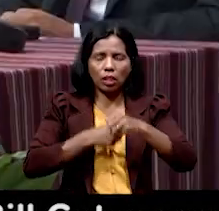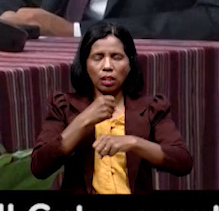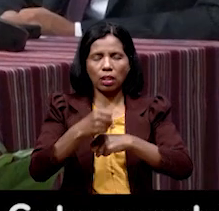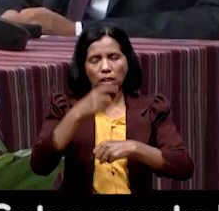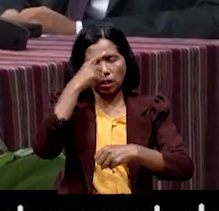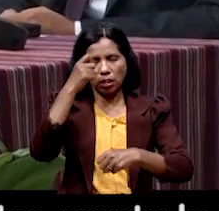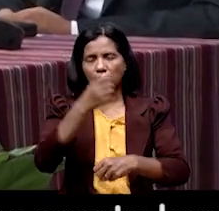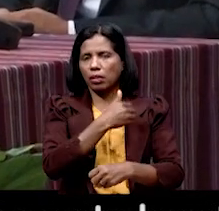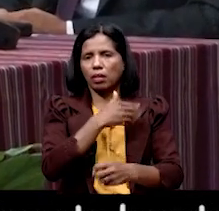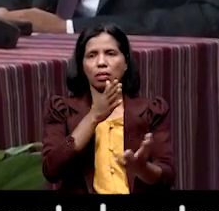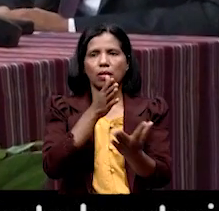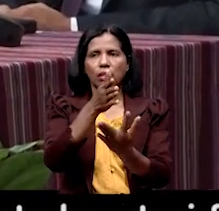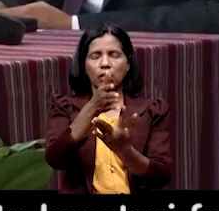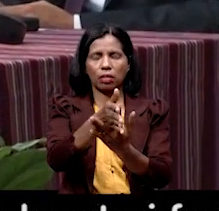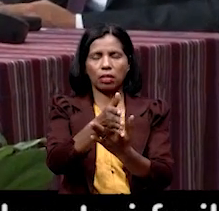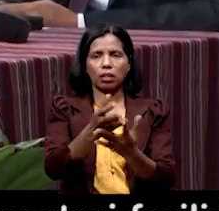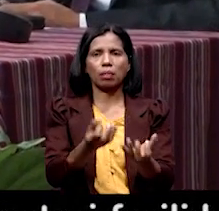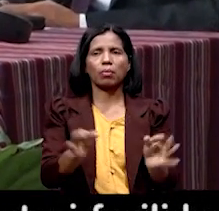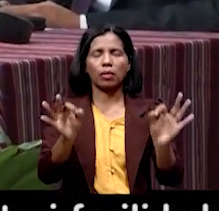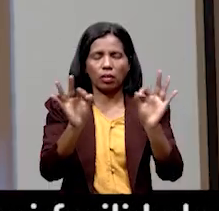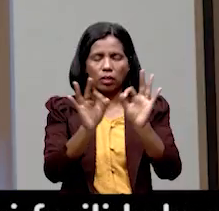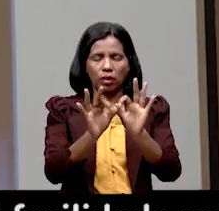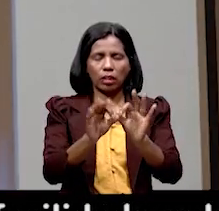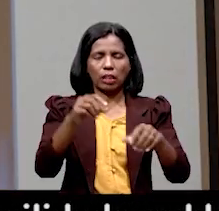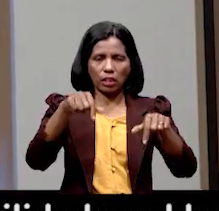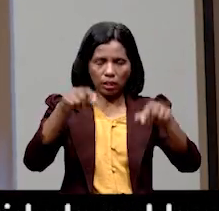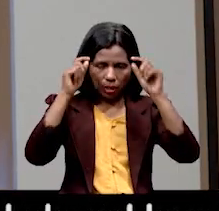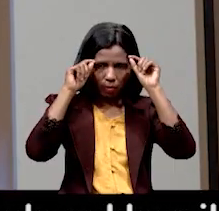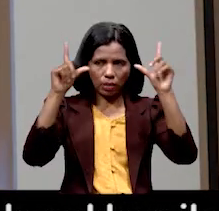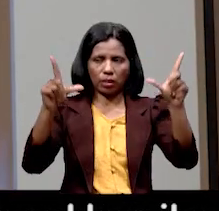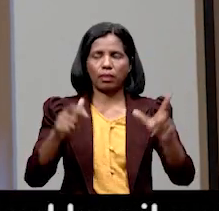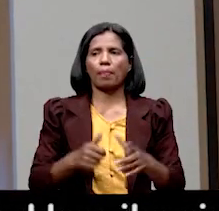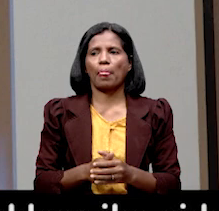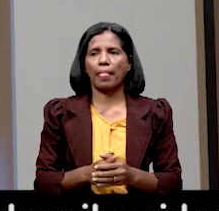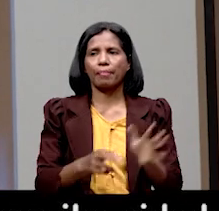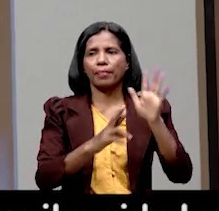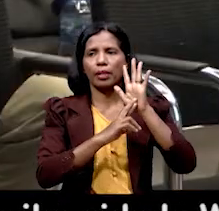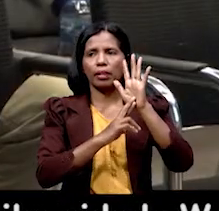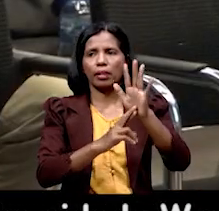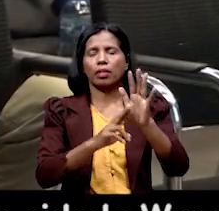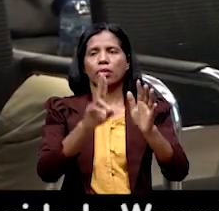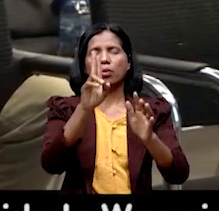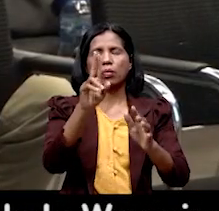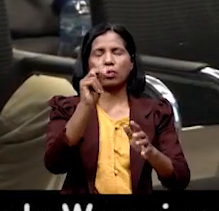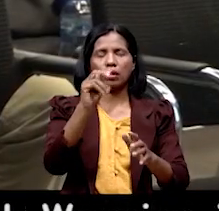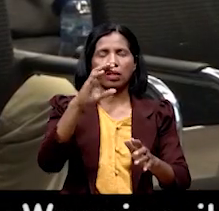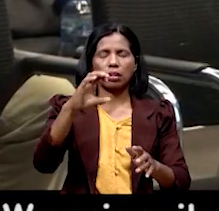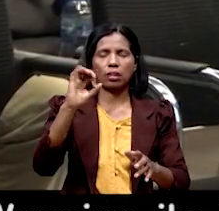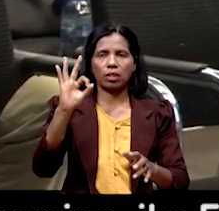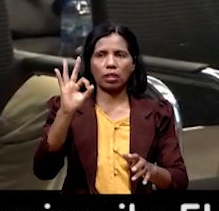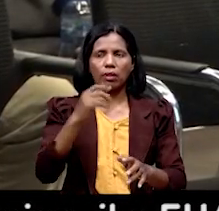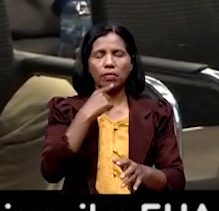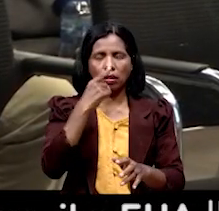tamba sidauk asesa ba setor importante hirak nebe existe iha railaran. Representante UNICEF ba Timor Leste Bilal